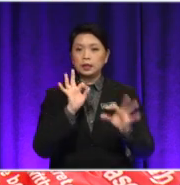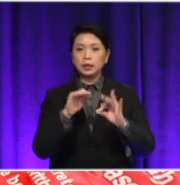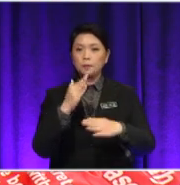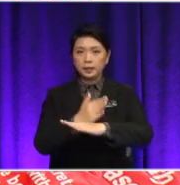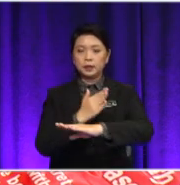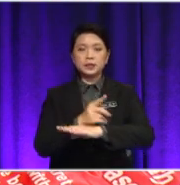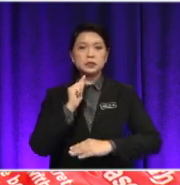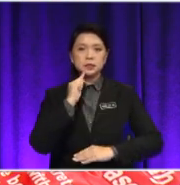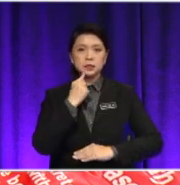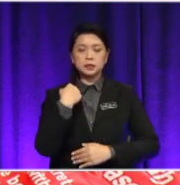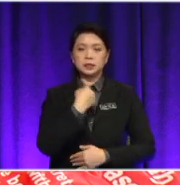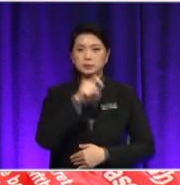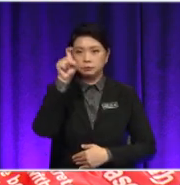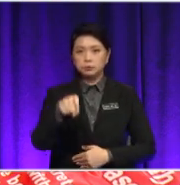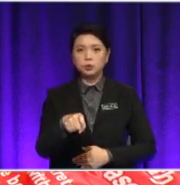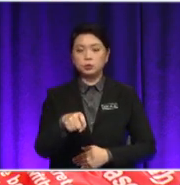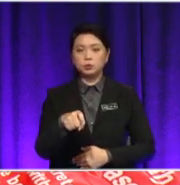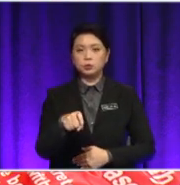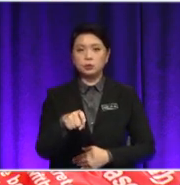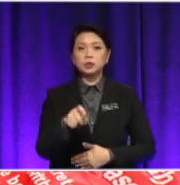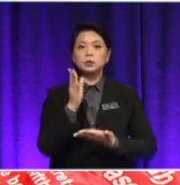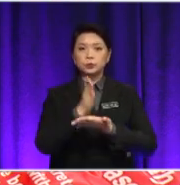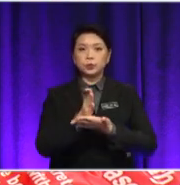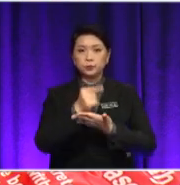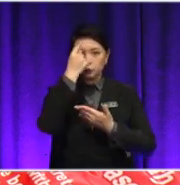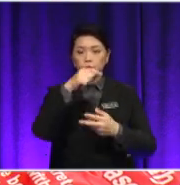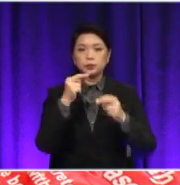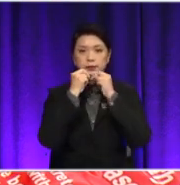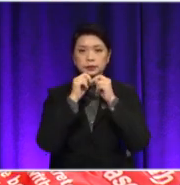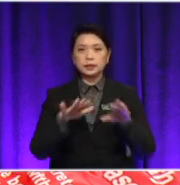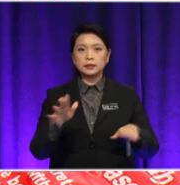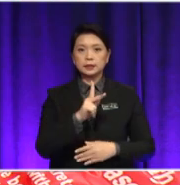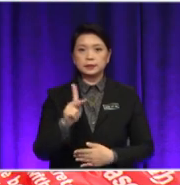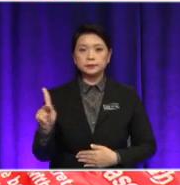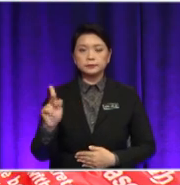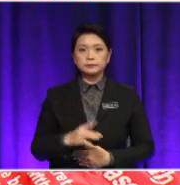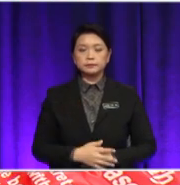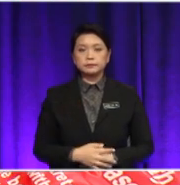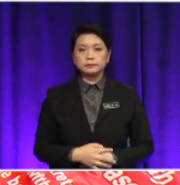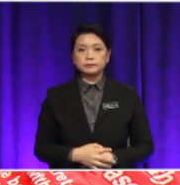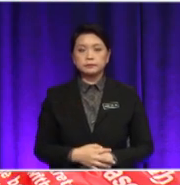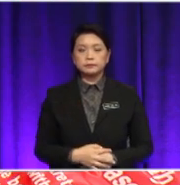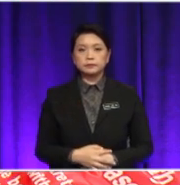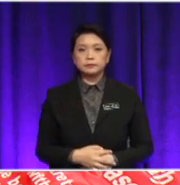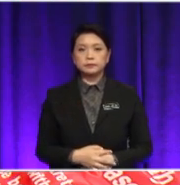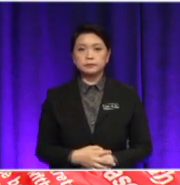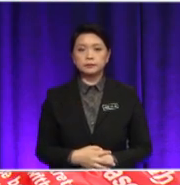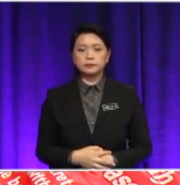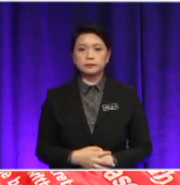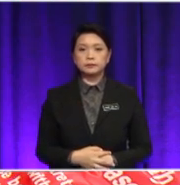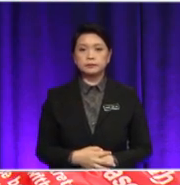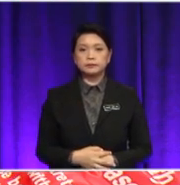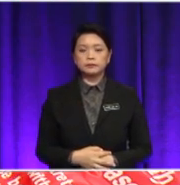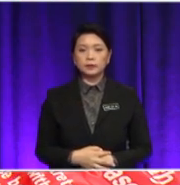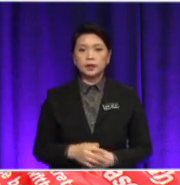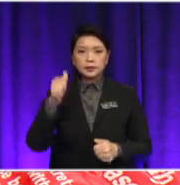berhenti seketika untuk tenangkan diri dia. Okey, teruskan. Okey. Macam tu cikgu.